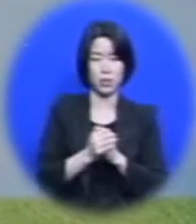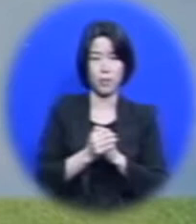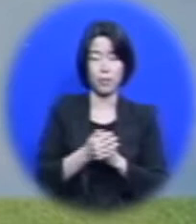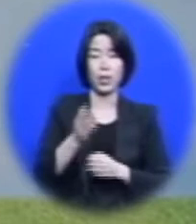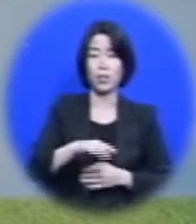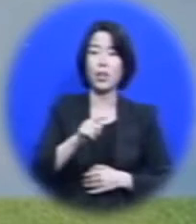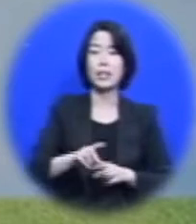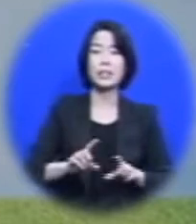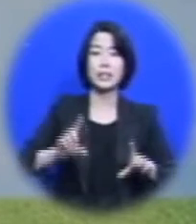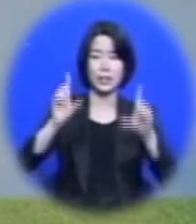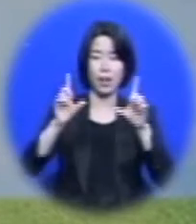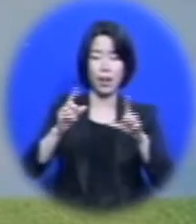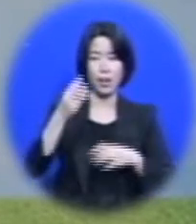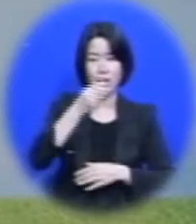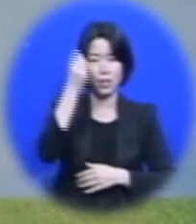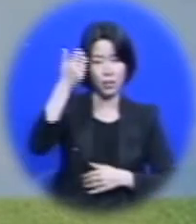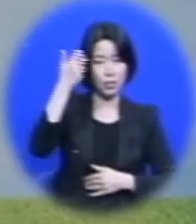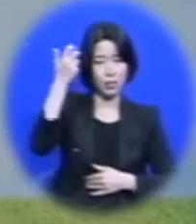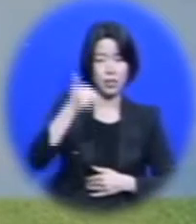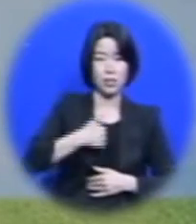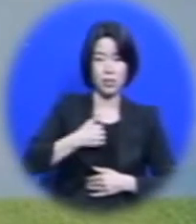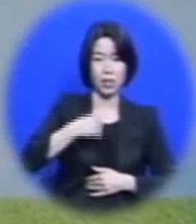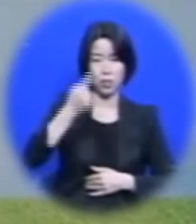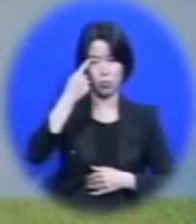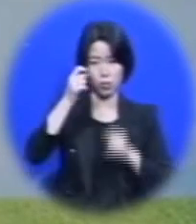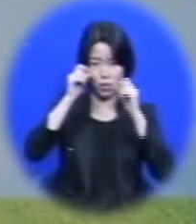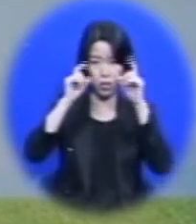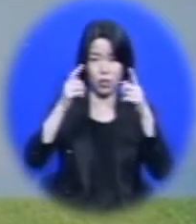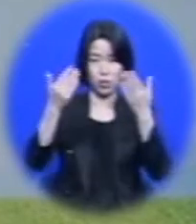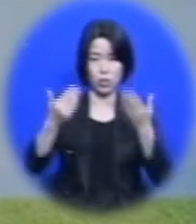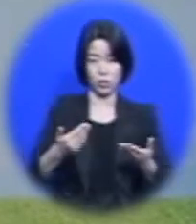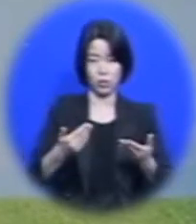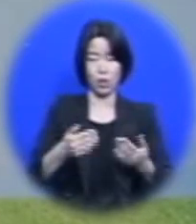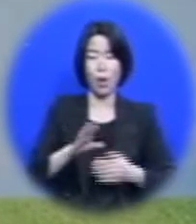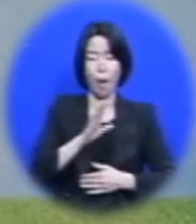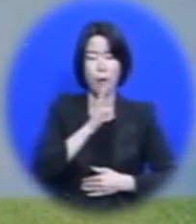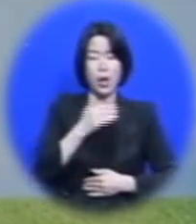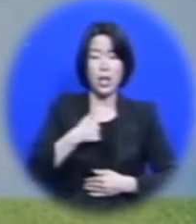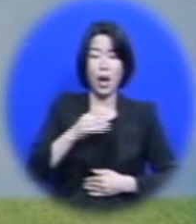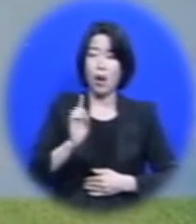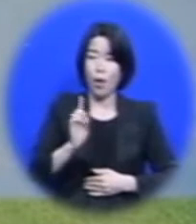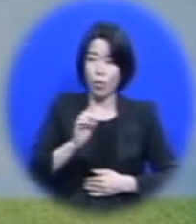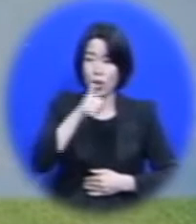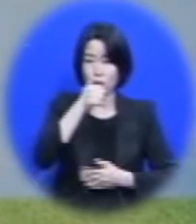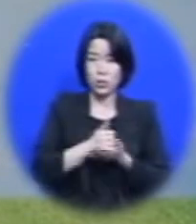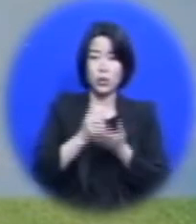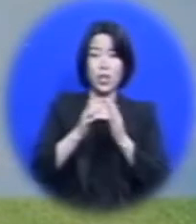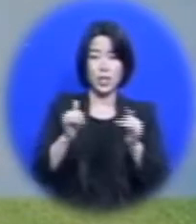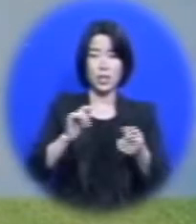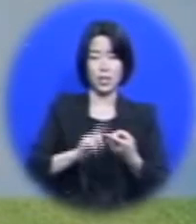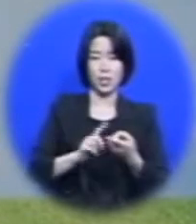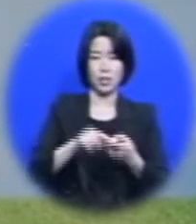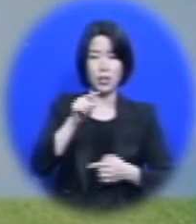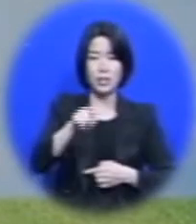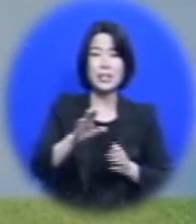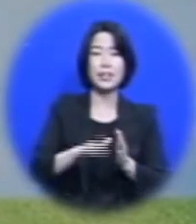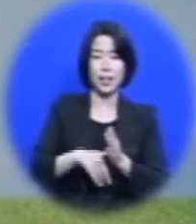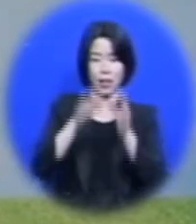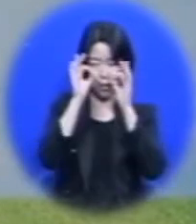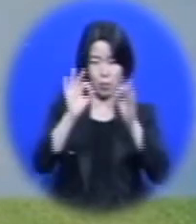그날 성령께서 저의 눈을 열어주시고 비로소 제가 어떤 죄인인가를 그제서야